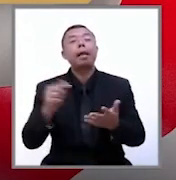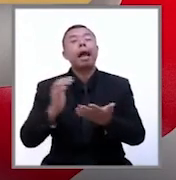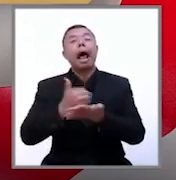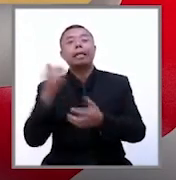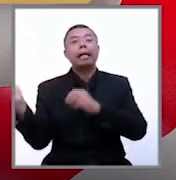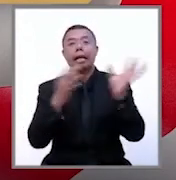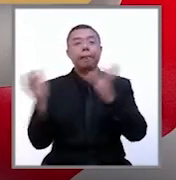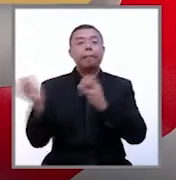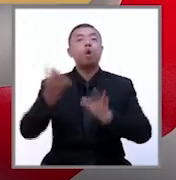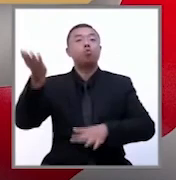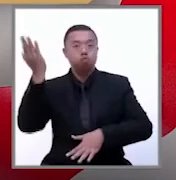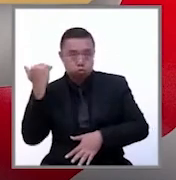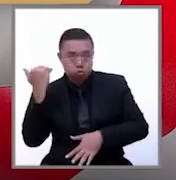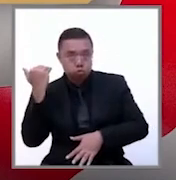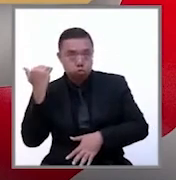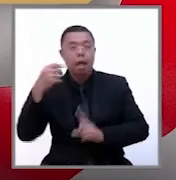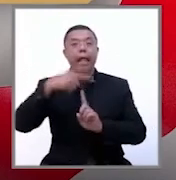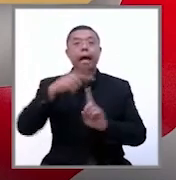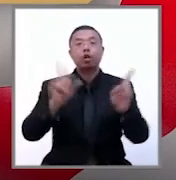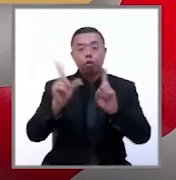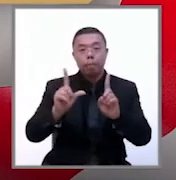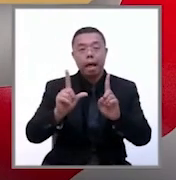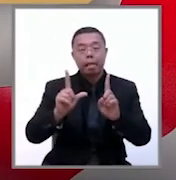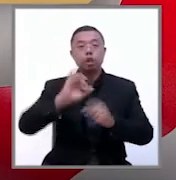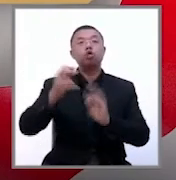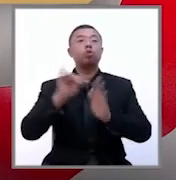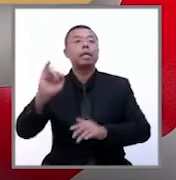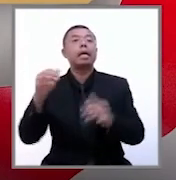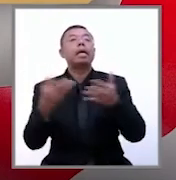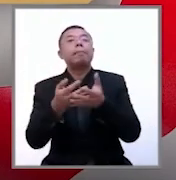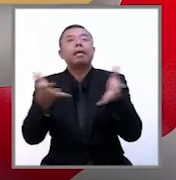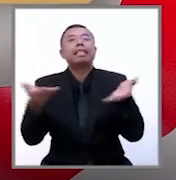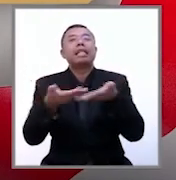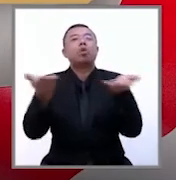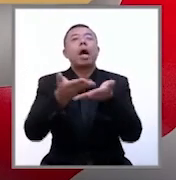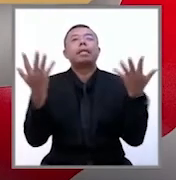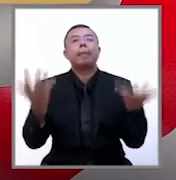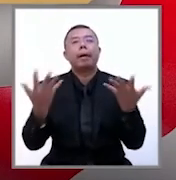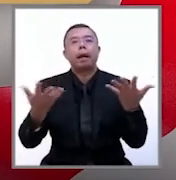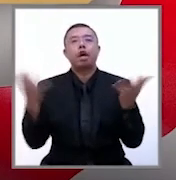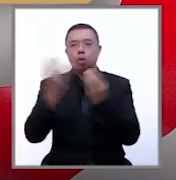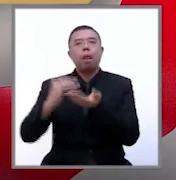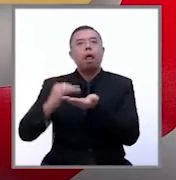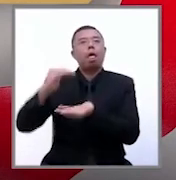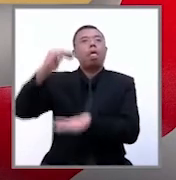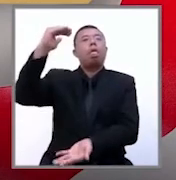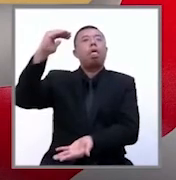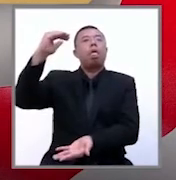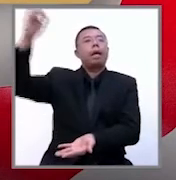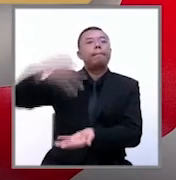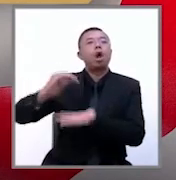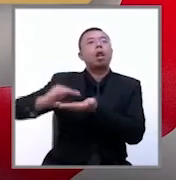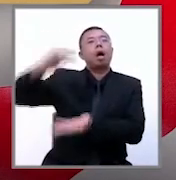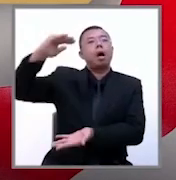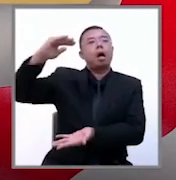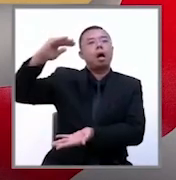debat dulu yang tanggal 17 Juli itu perkembangannya seberapa semakin banyak nih angkanya semakin banyak impornya